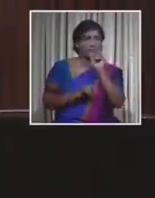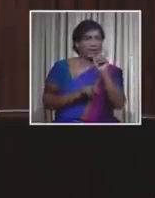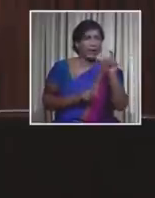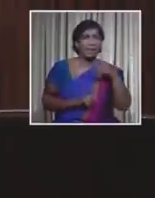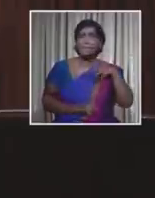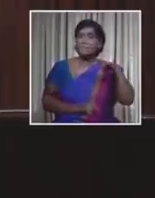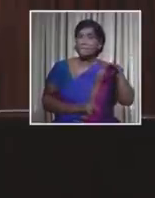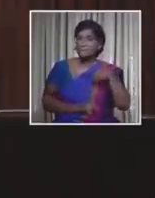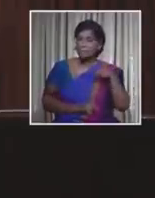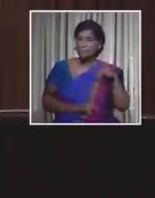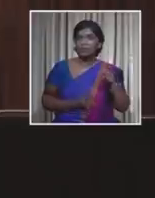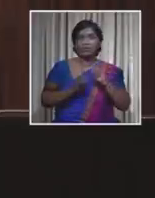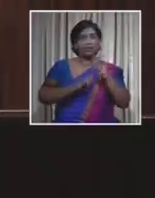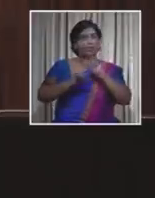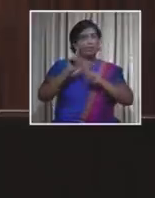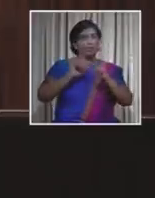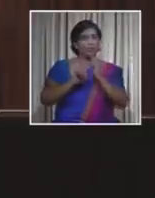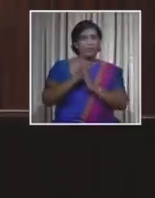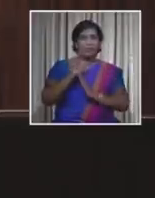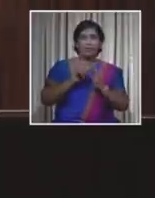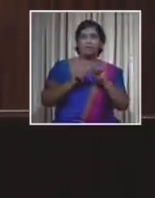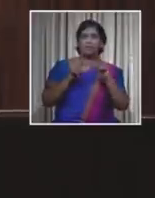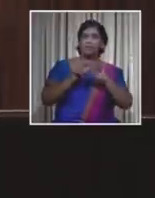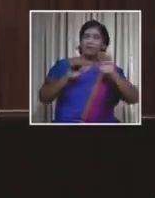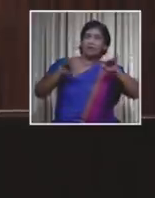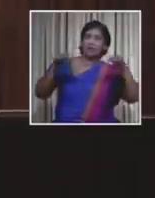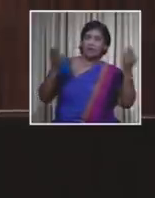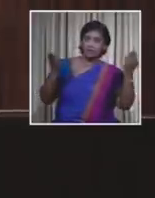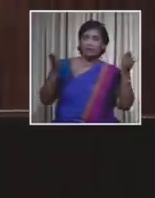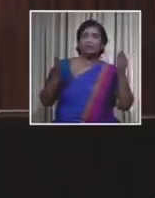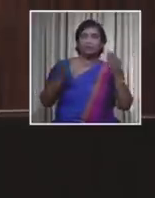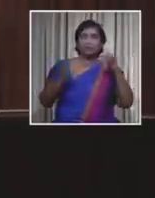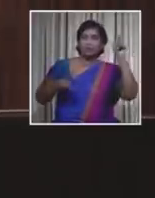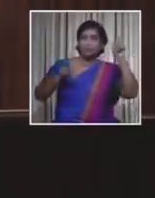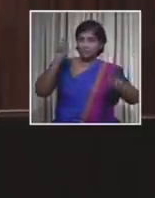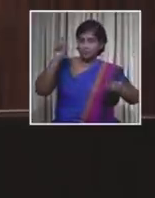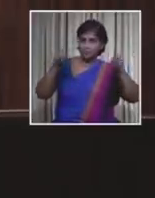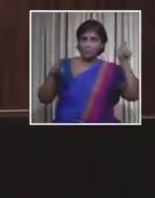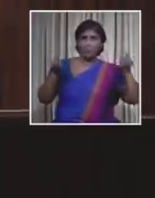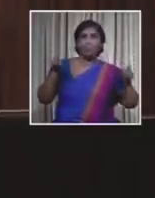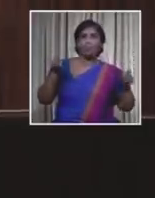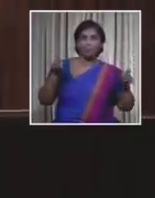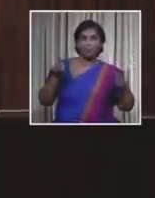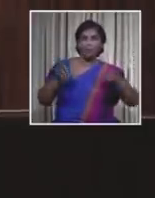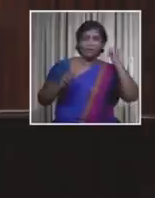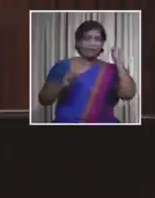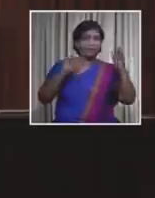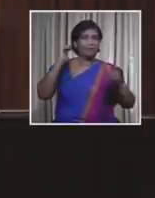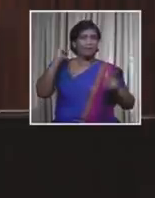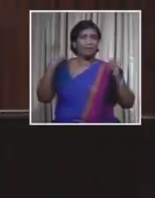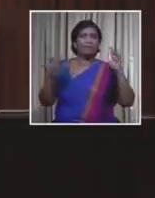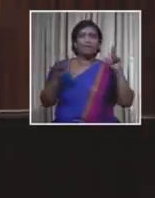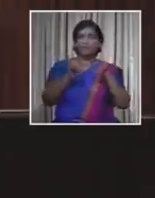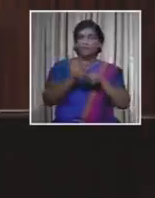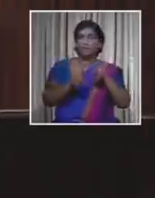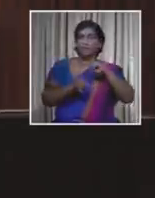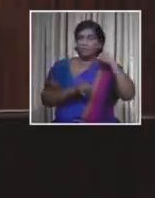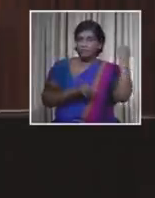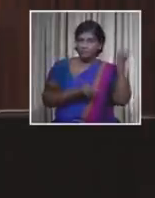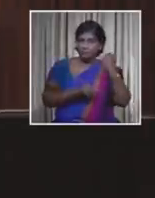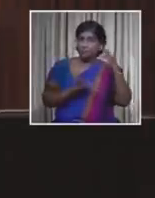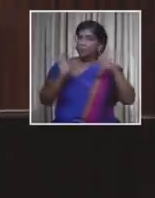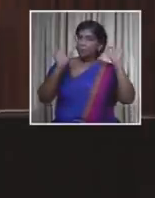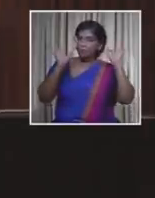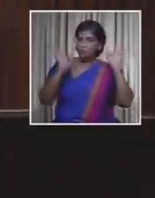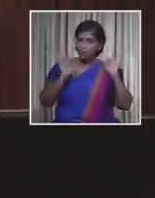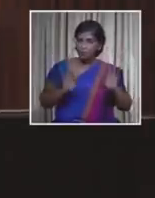කරමින් පාර්ලිමේන්තු මන්ත්‍රීවරුන්ට මෙන්ම පිටස්තර පාර්ශ්වයන්ට අපහාස කරමින් කරනු ලබන කතාවලින්